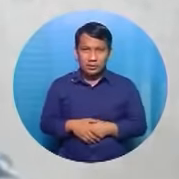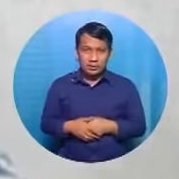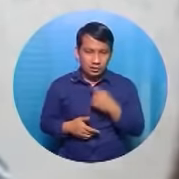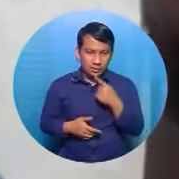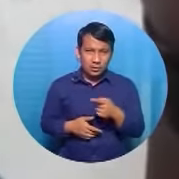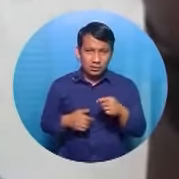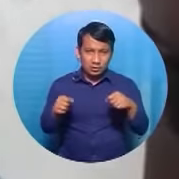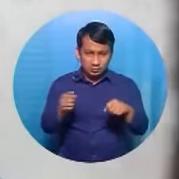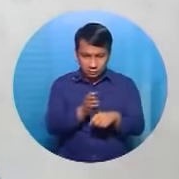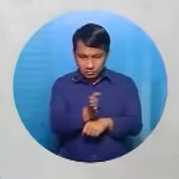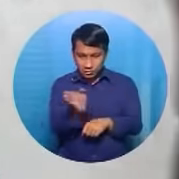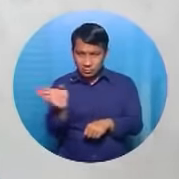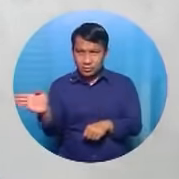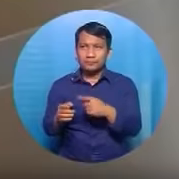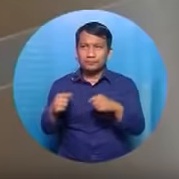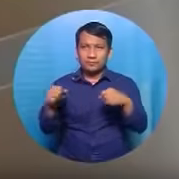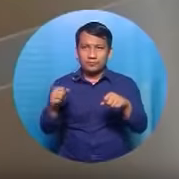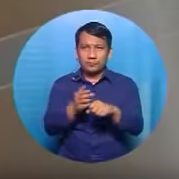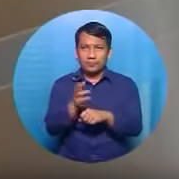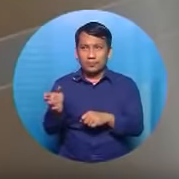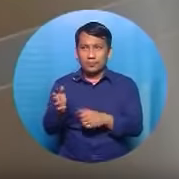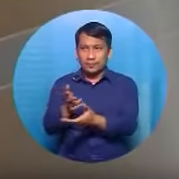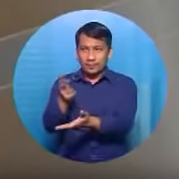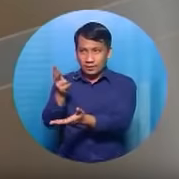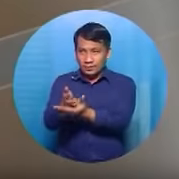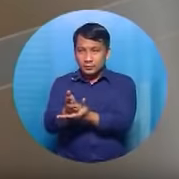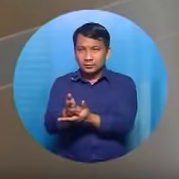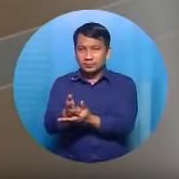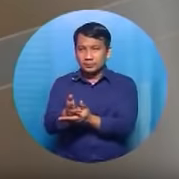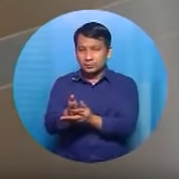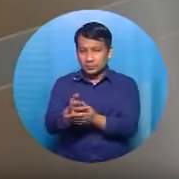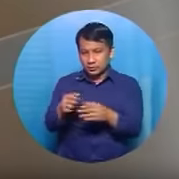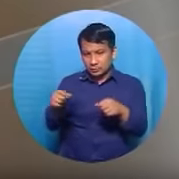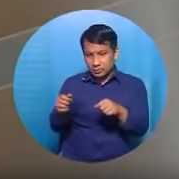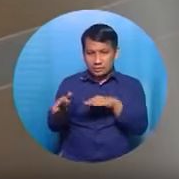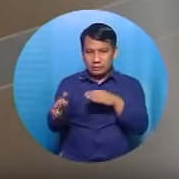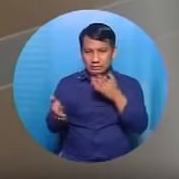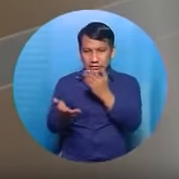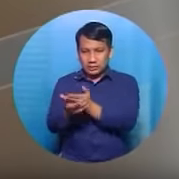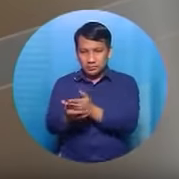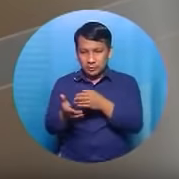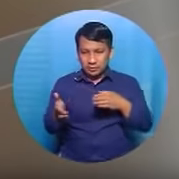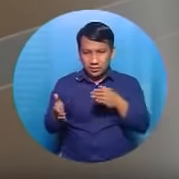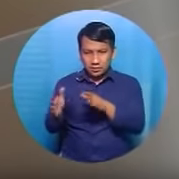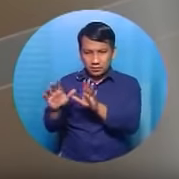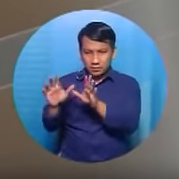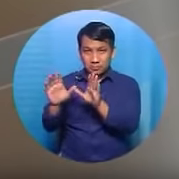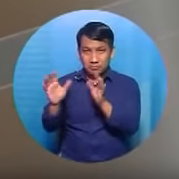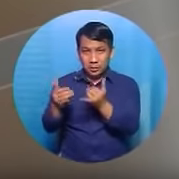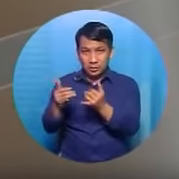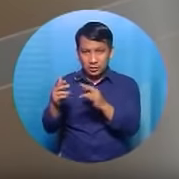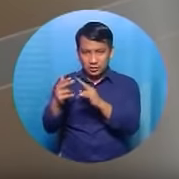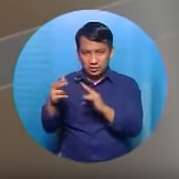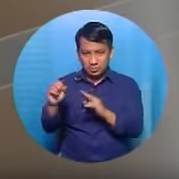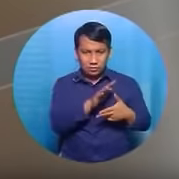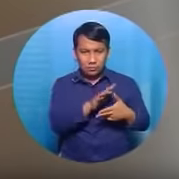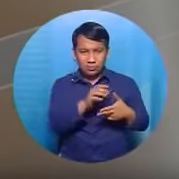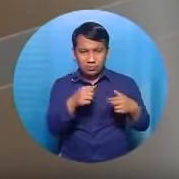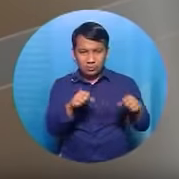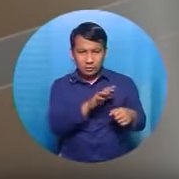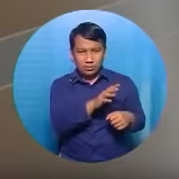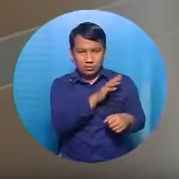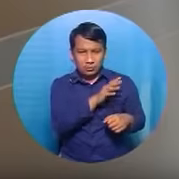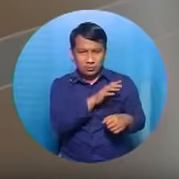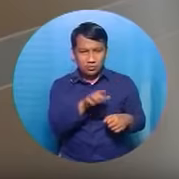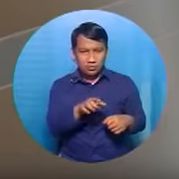andun po, pumunta po kami ulit doon. Huminto po kami ng konti ng driver sa barangay hall po nila. Sabi ng driver,